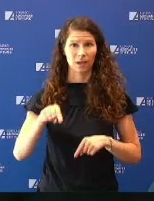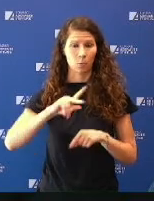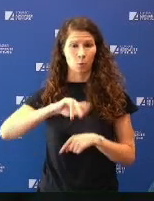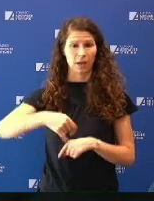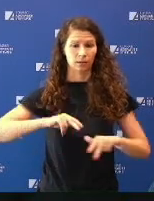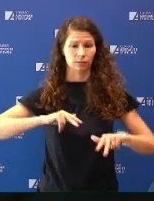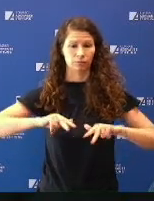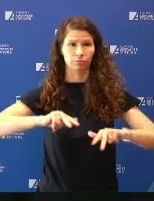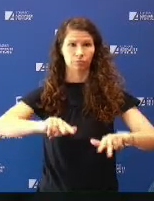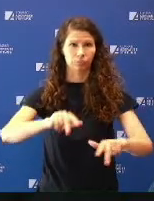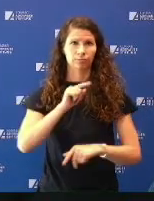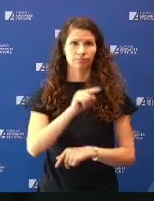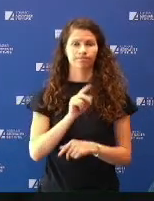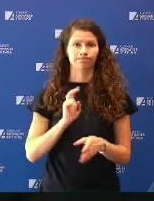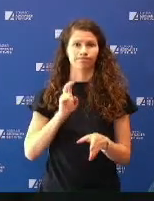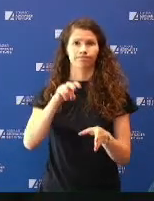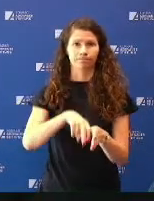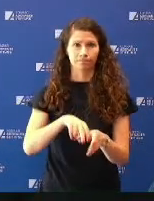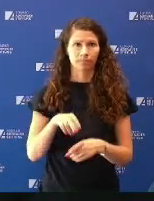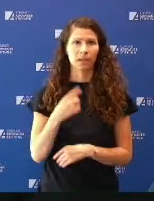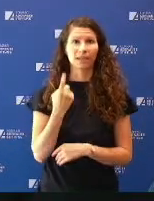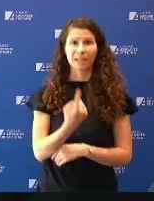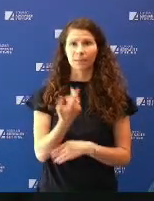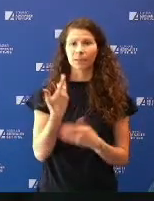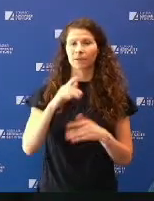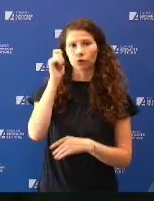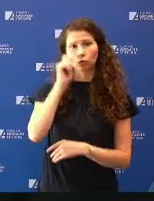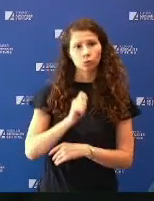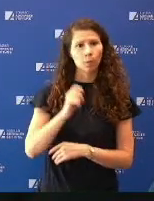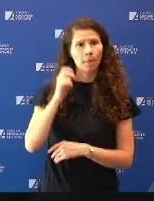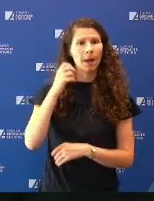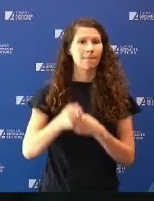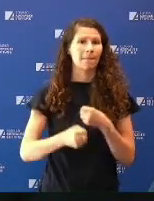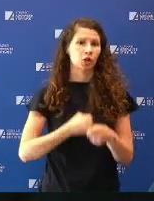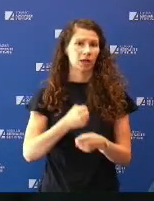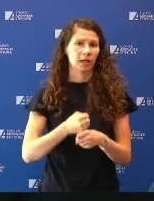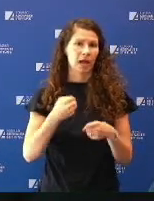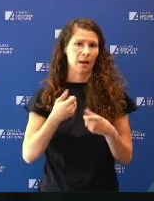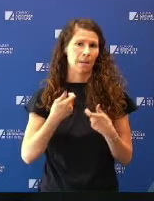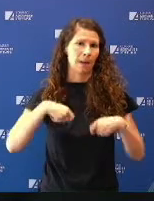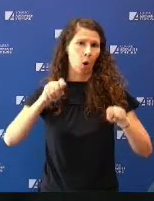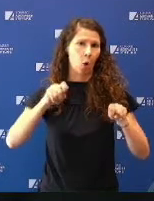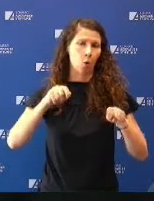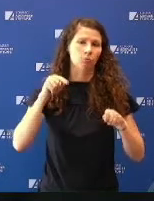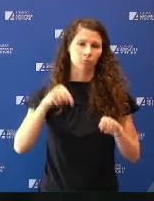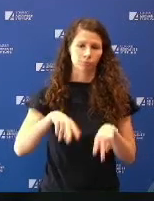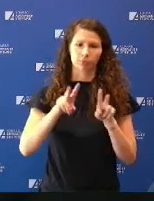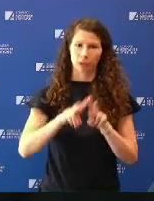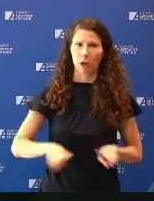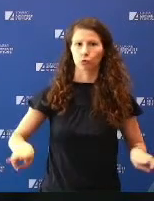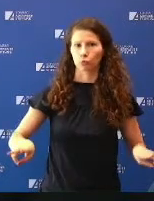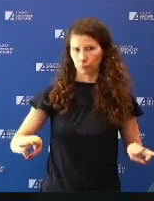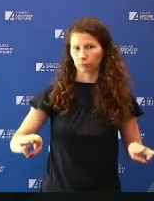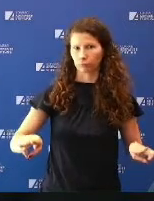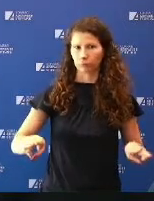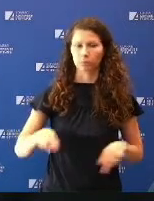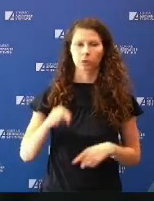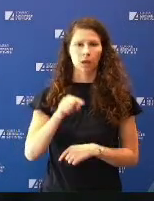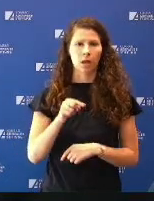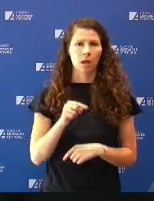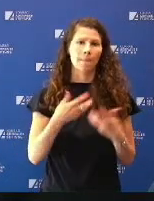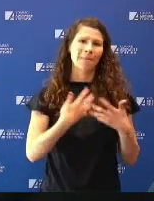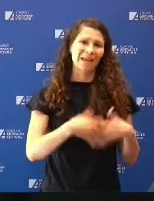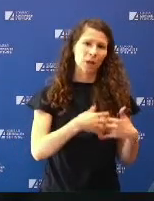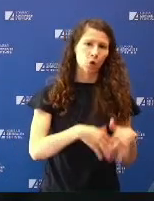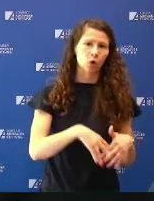hinter diesen Shuttles steht. Herr Grinn hat Maschinenbau studiert am Karlsruher Institut für Technologie mit Schwerpunkt auf Mechatronik und